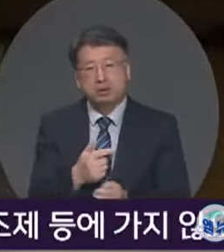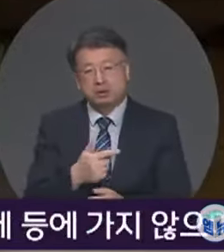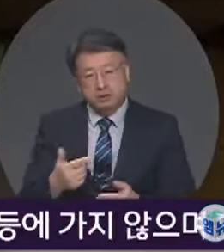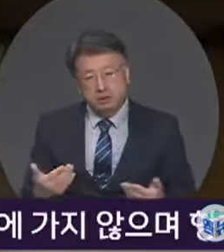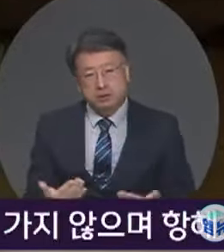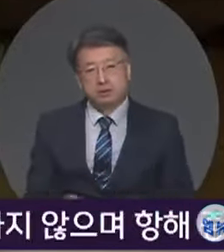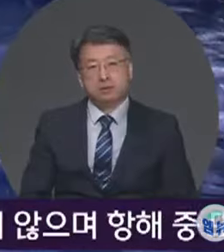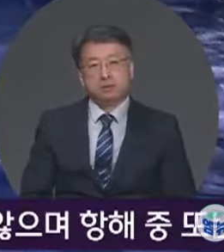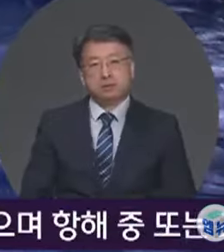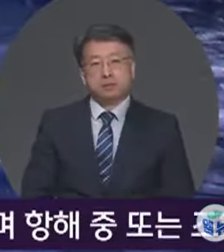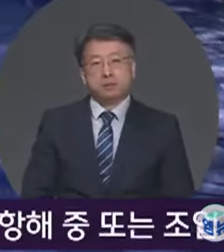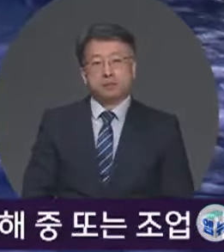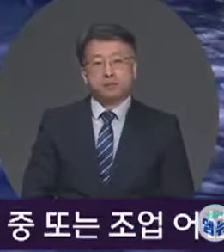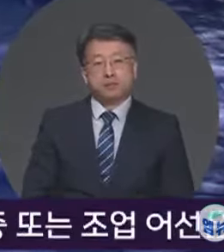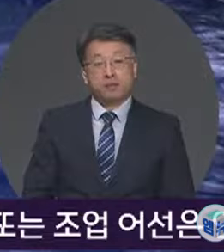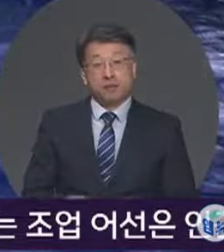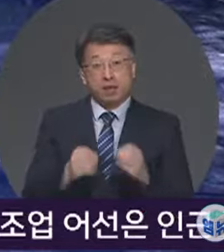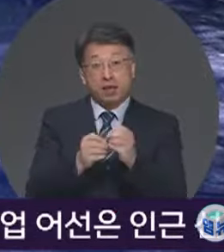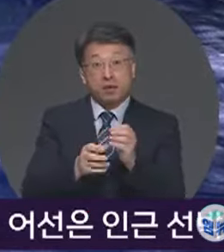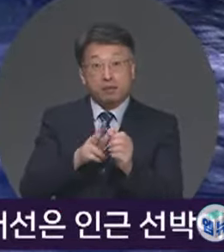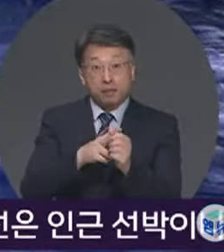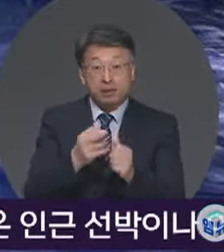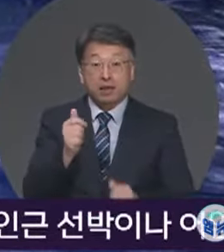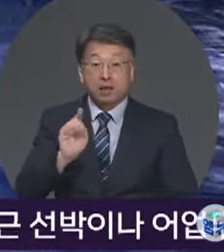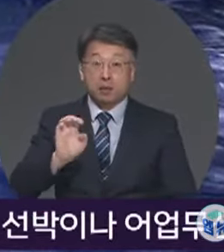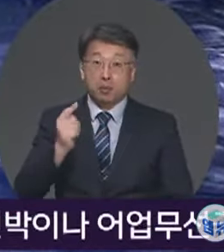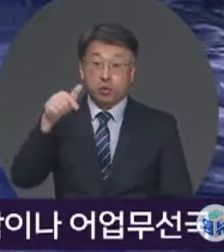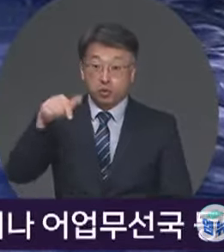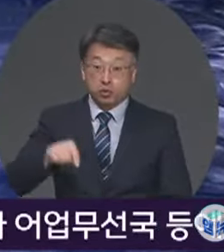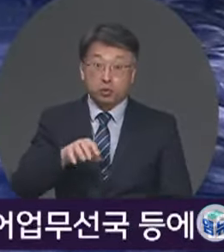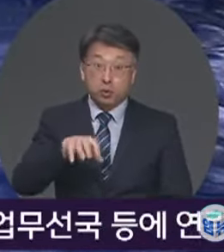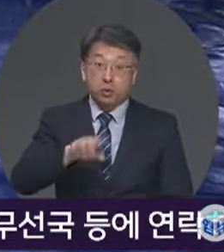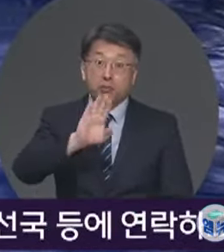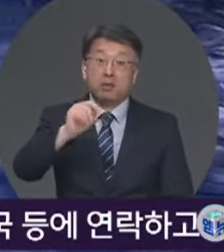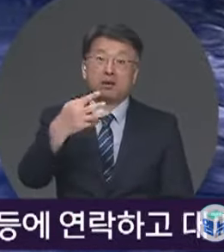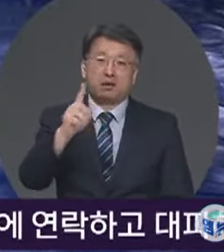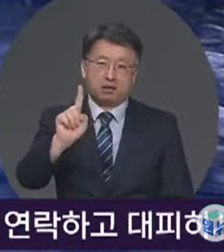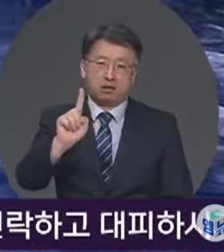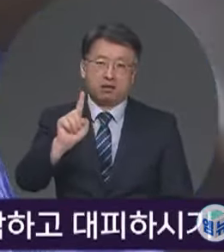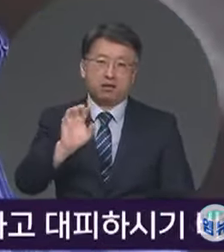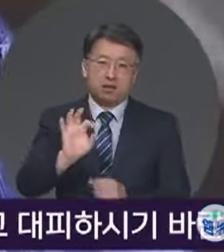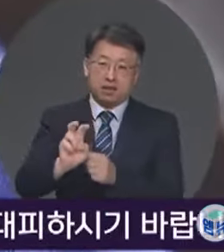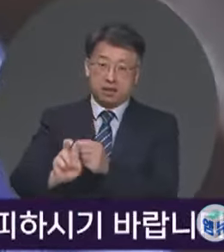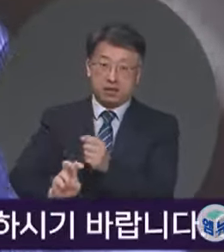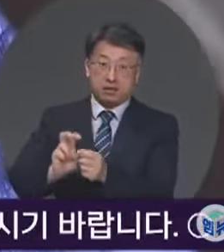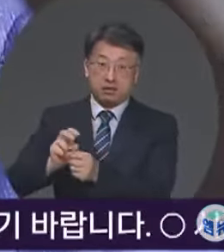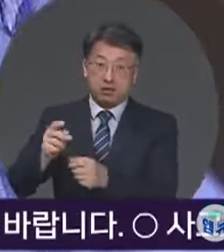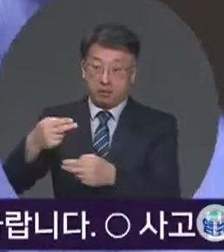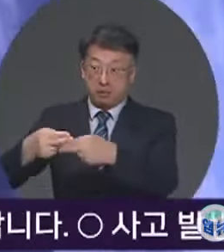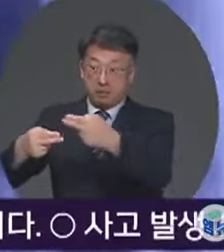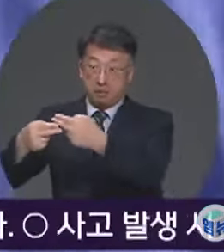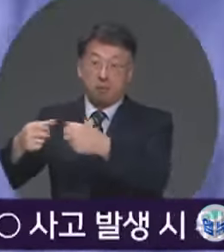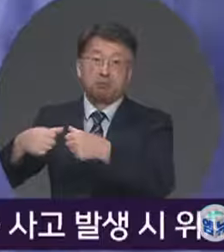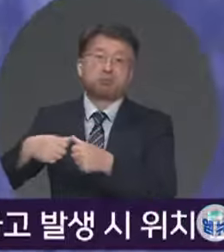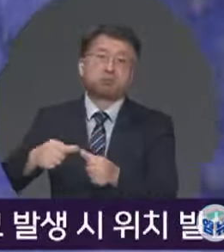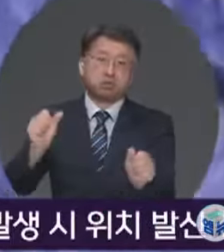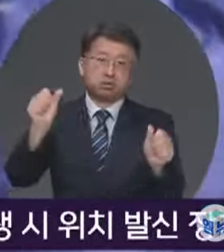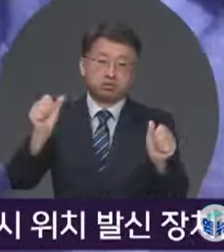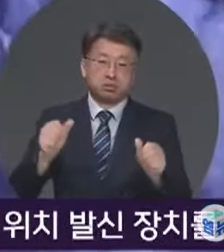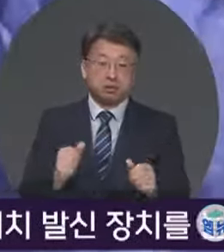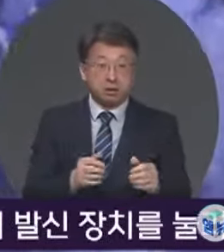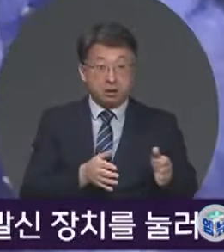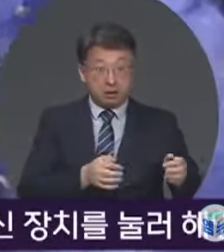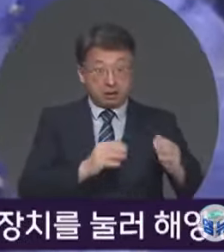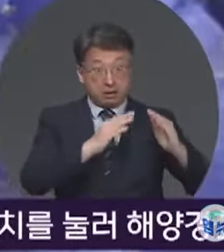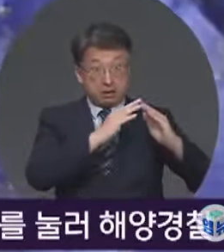낭패다. 창원시 마산아포구의 한 빌라. 20년 가까이 버텨왔던 옹벽이 쓰러지자 주민 50여